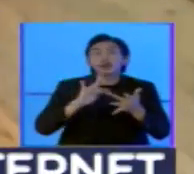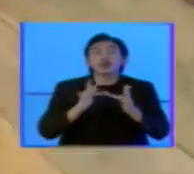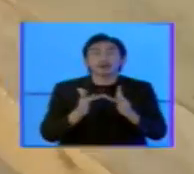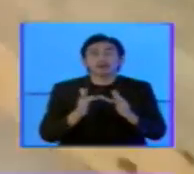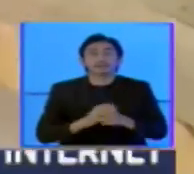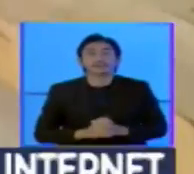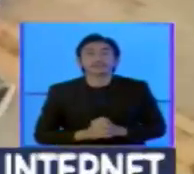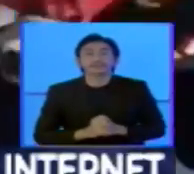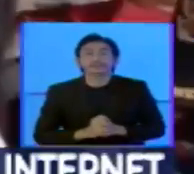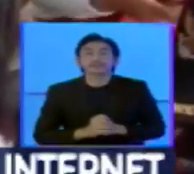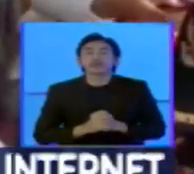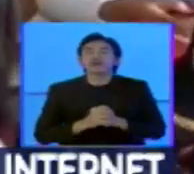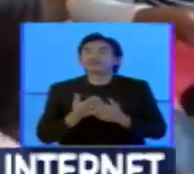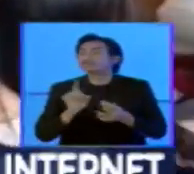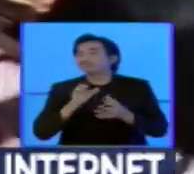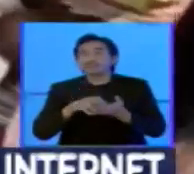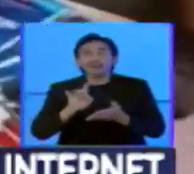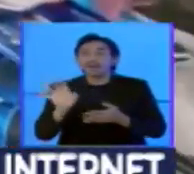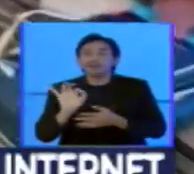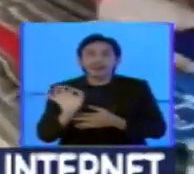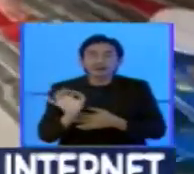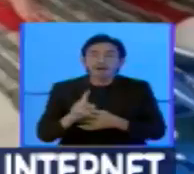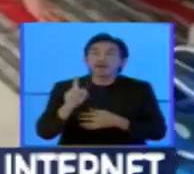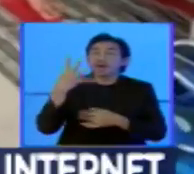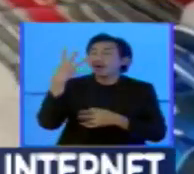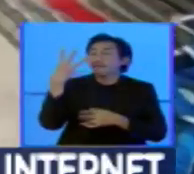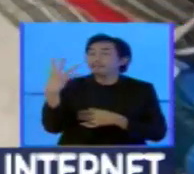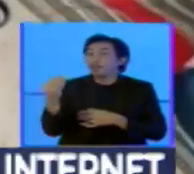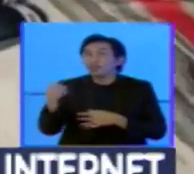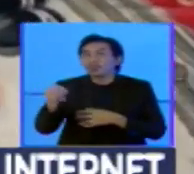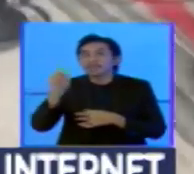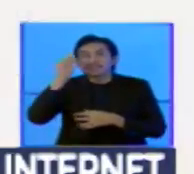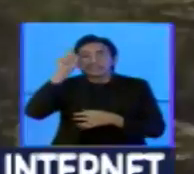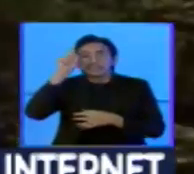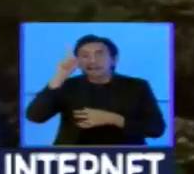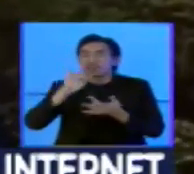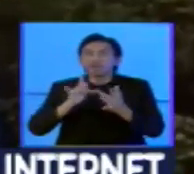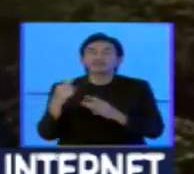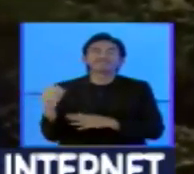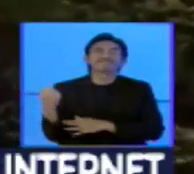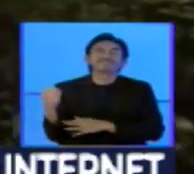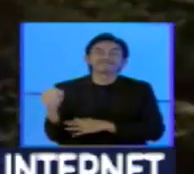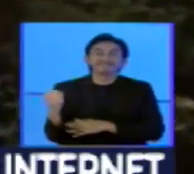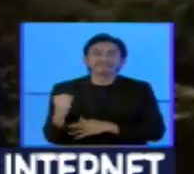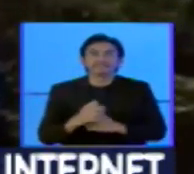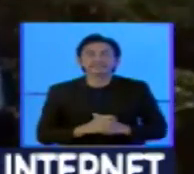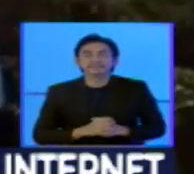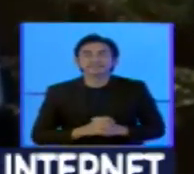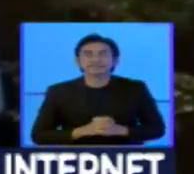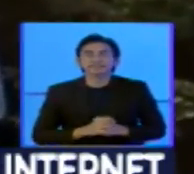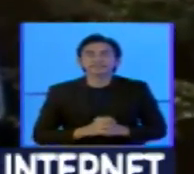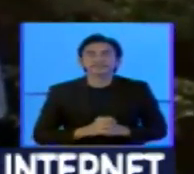ada pilihan lain, karena di desa mereka tinggal nyaris tidak ada jaringan internet. Ini karena kami melakukan tanggung jawab kami